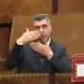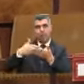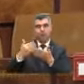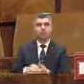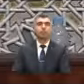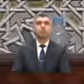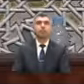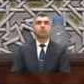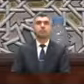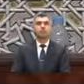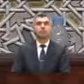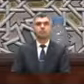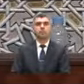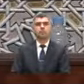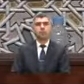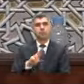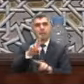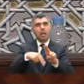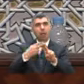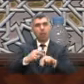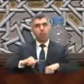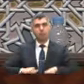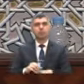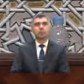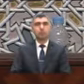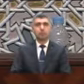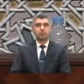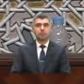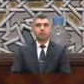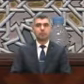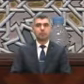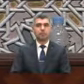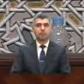شكرا السيدة النائبة المحترمة، الكلمة لكم الآن السيدة الوزيرة.